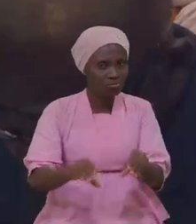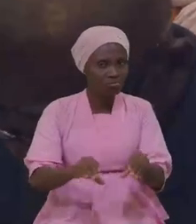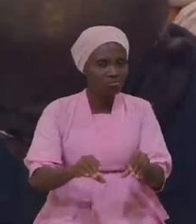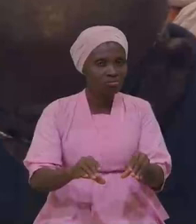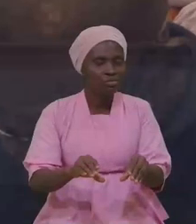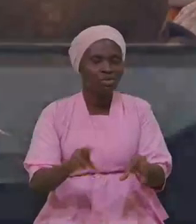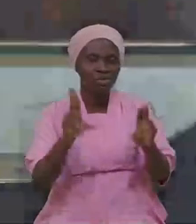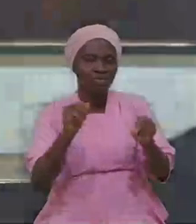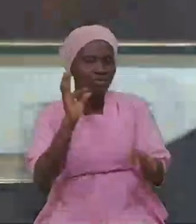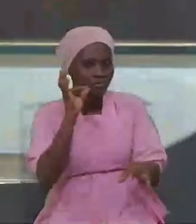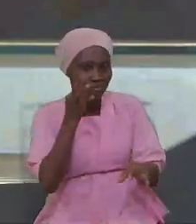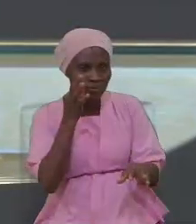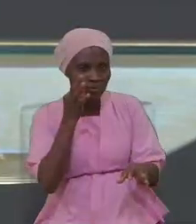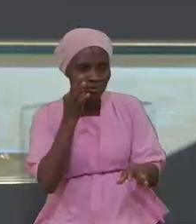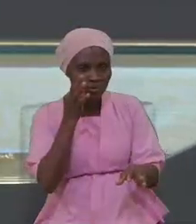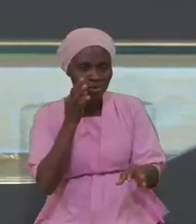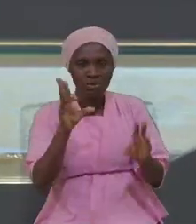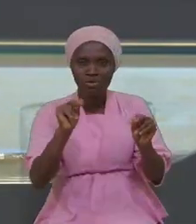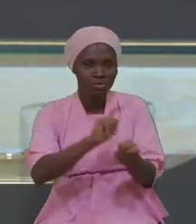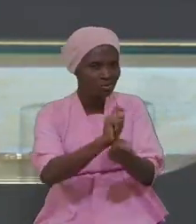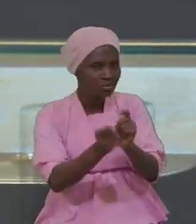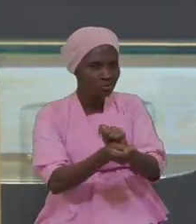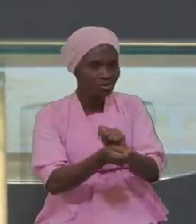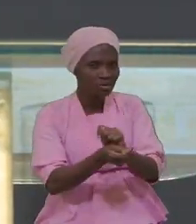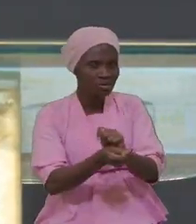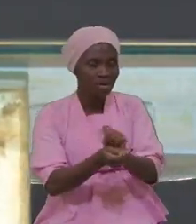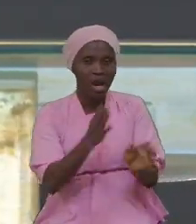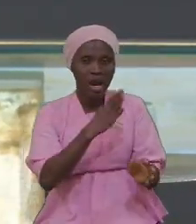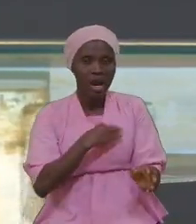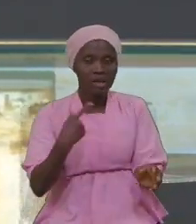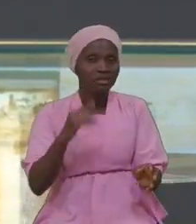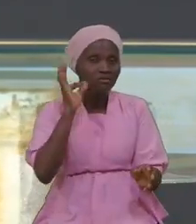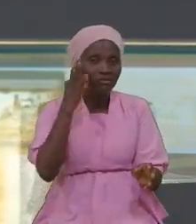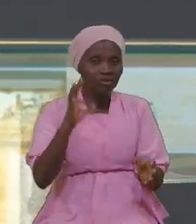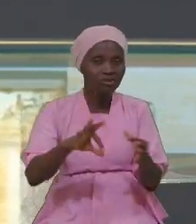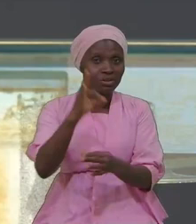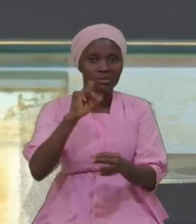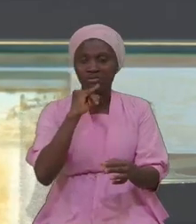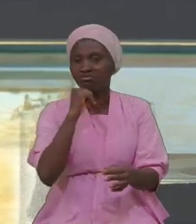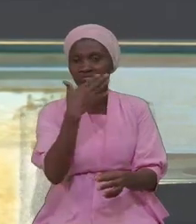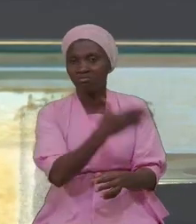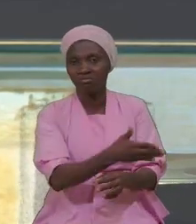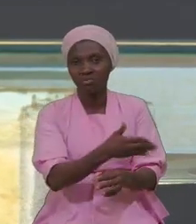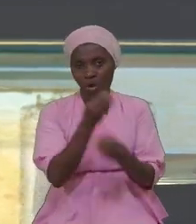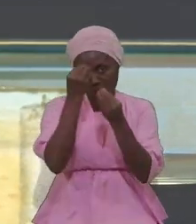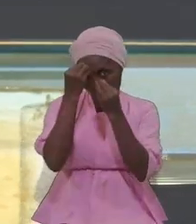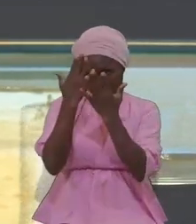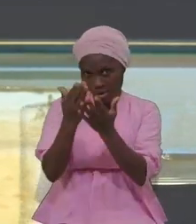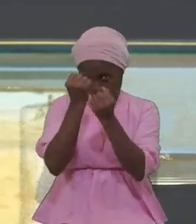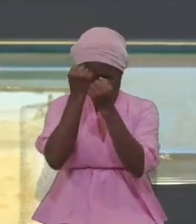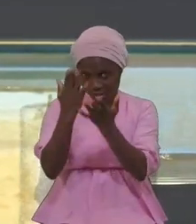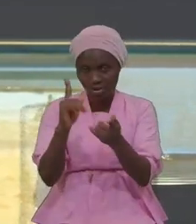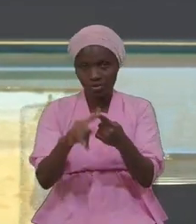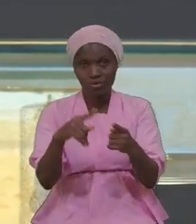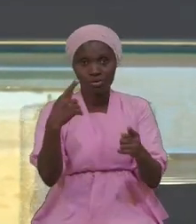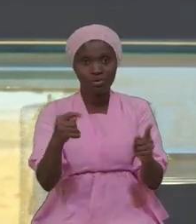fruit, il n'y a pas de transformation, et le fruit de l'esprit n'est pas là, l'obéissance à la parole de Dieu